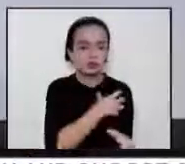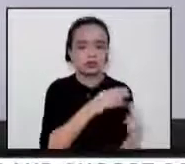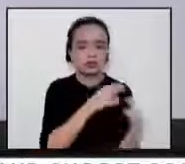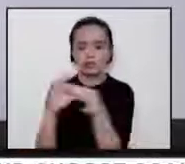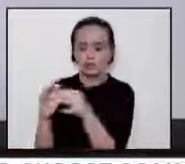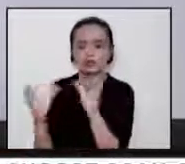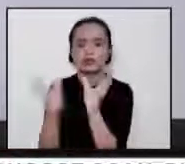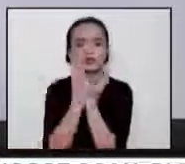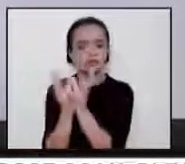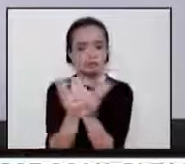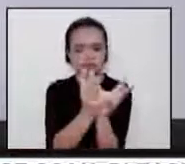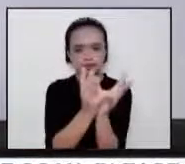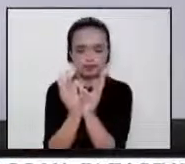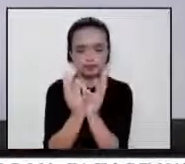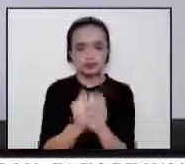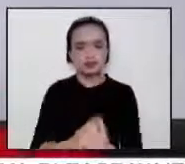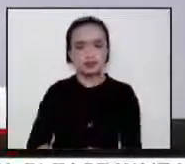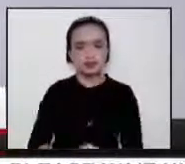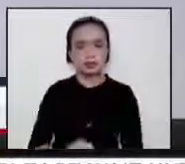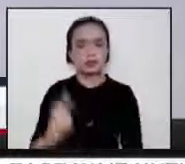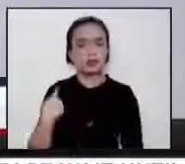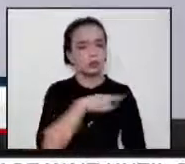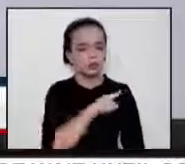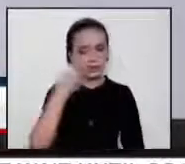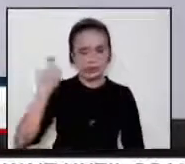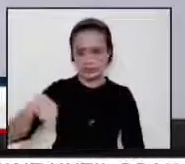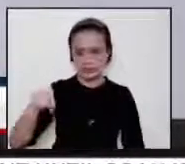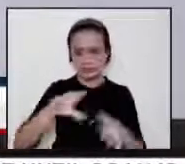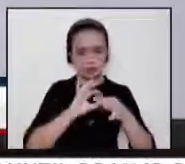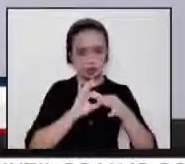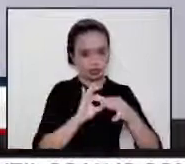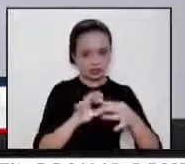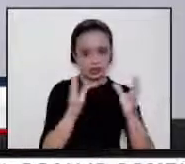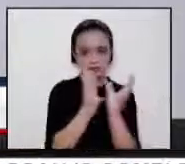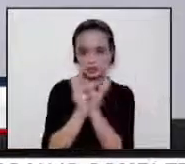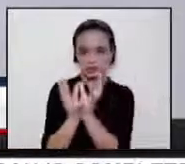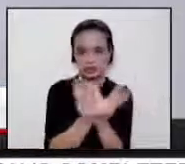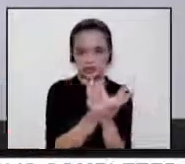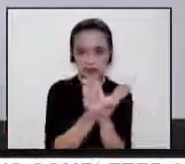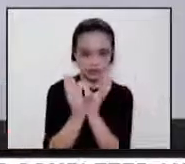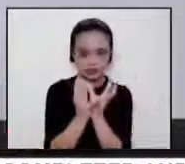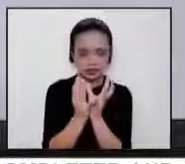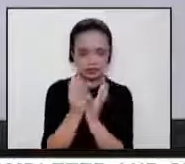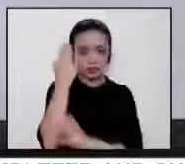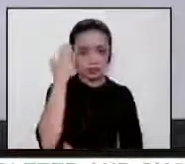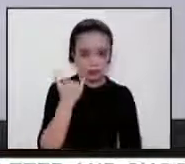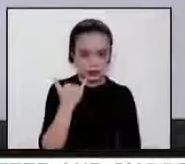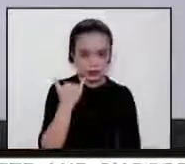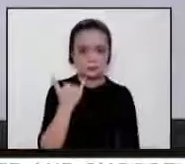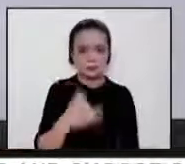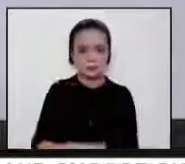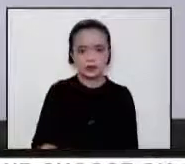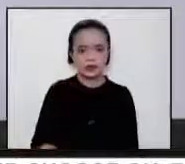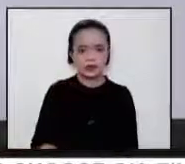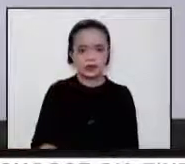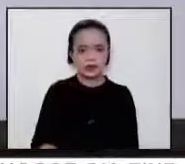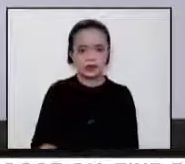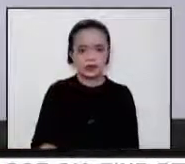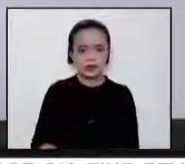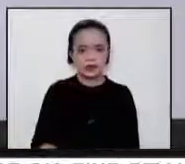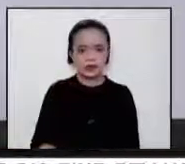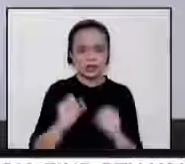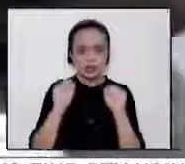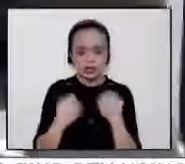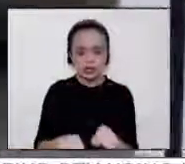We really need the cooperation of the community para masawa-tao natin at makuha natin yung mga masasamang elemento